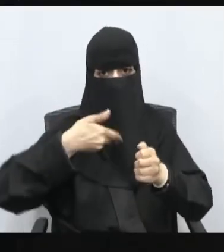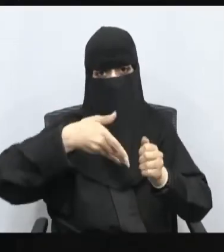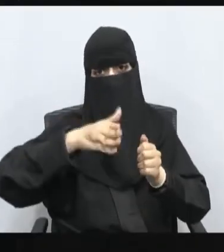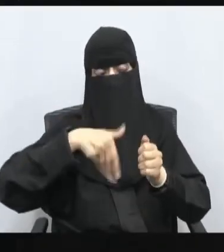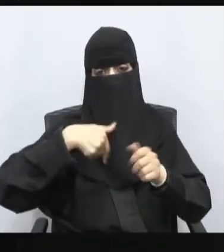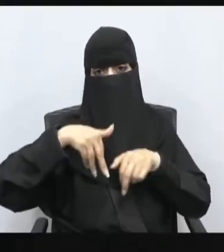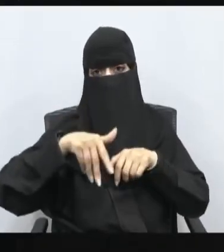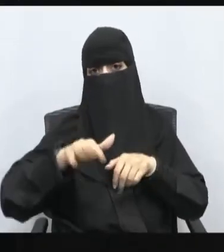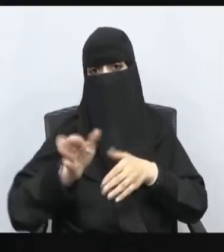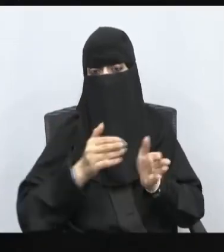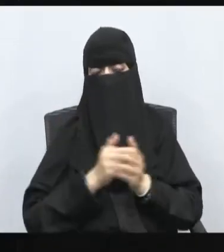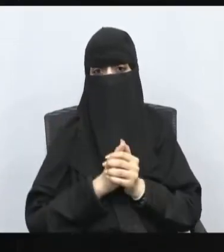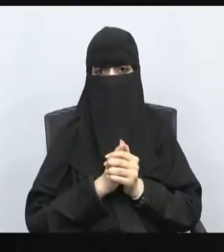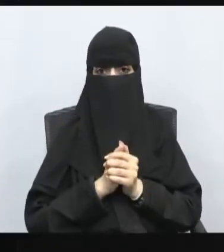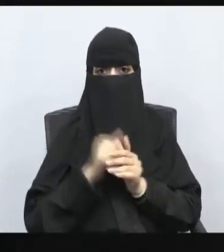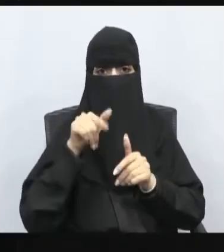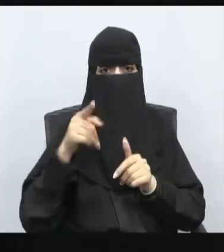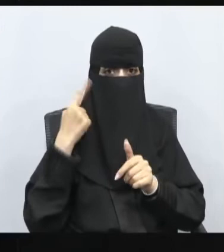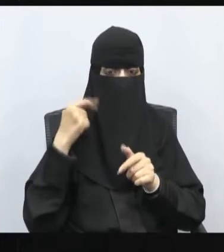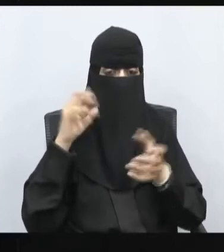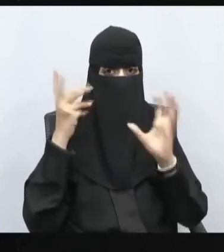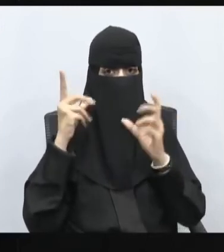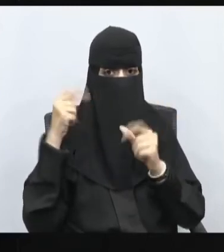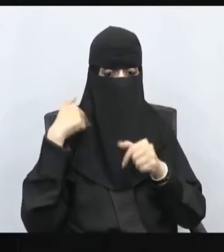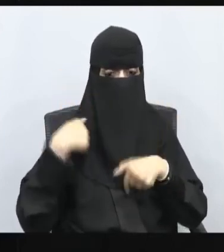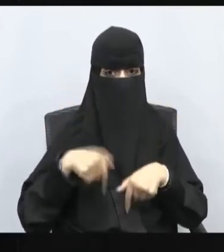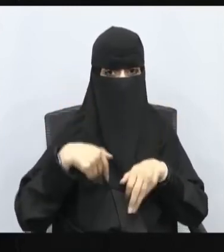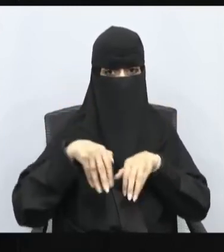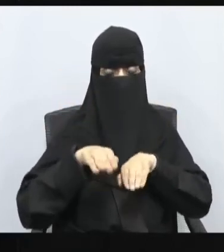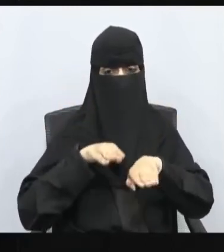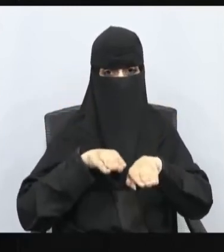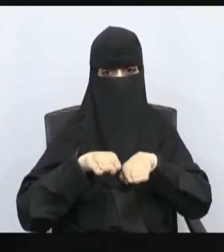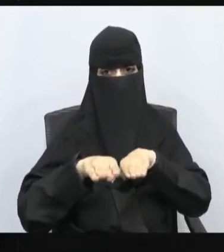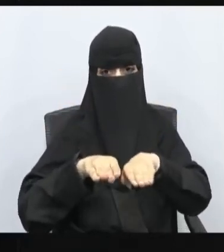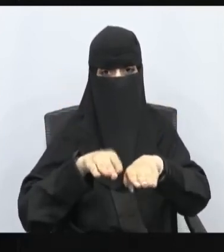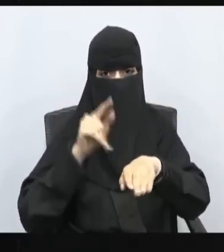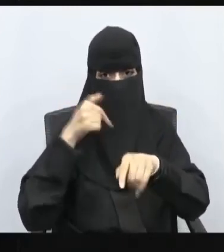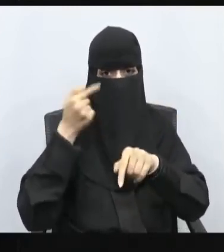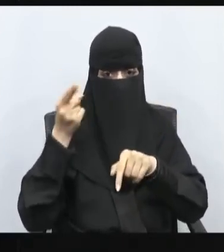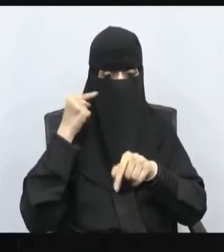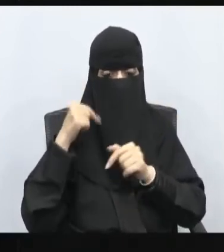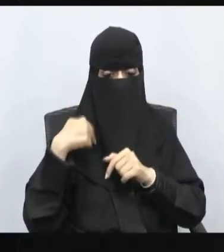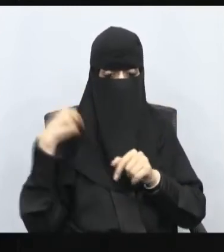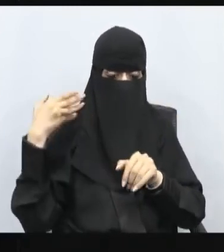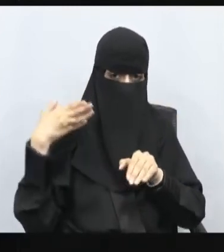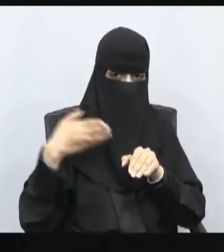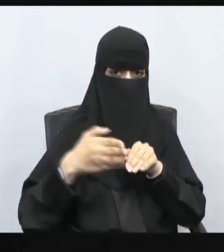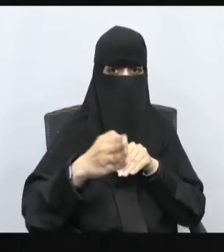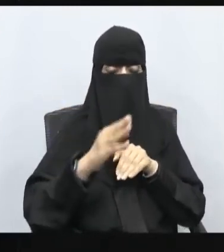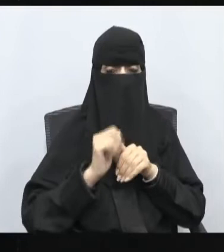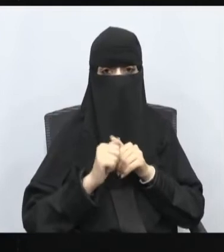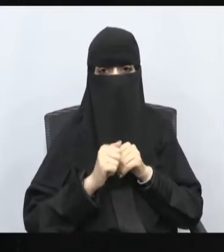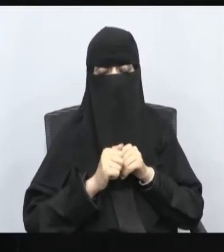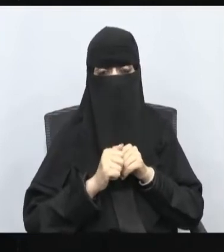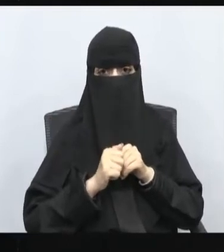سيرنا في الطرقات، إذا كنا نتحرك بالسيارة وأتت بجانبنا